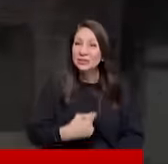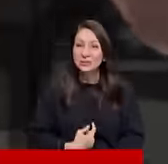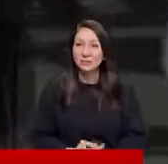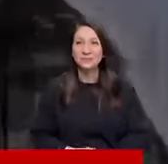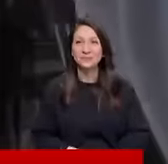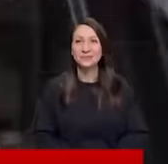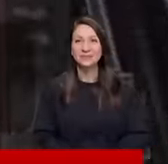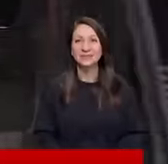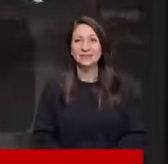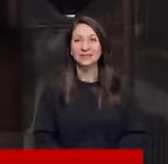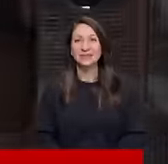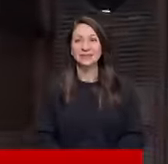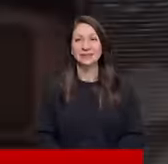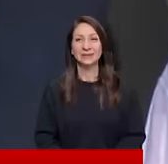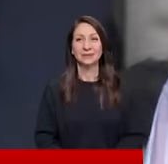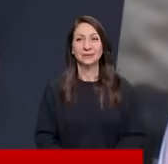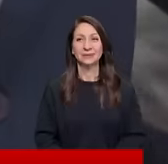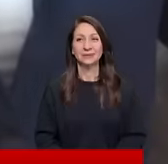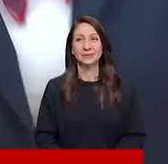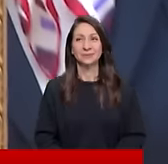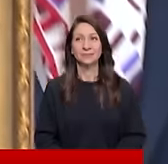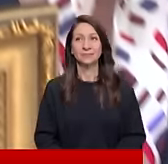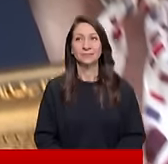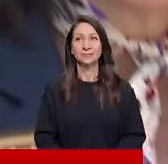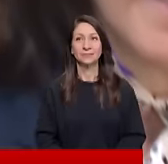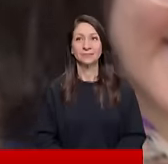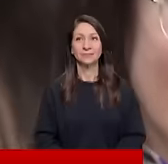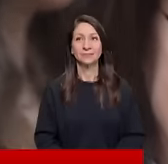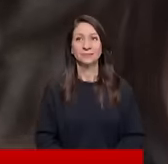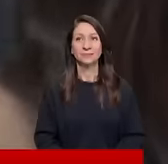Dur şimdi. Çok duygulandım gerçekten.